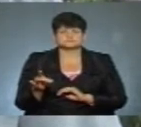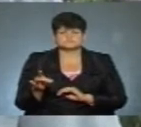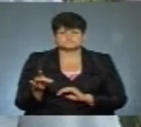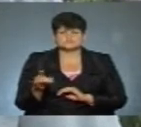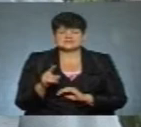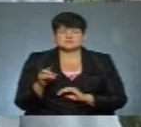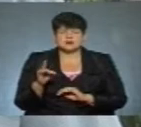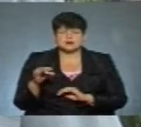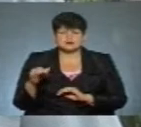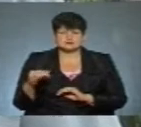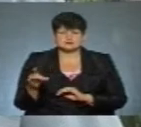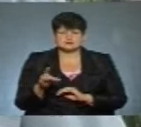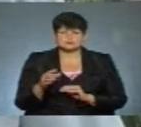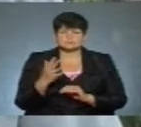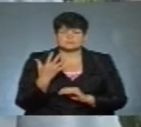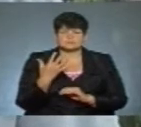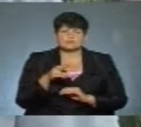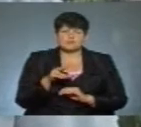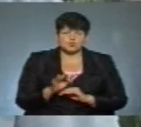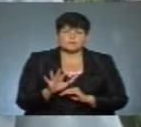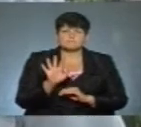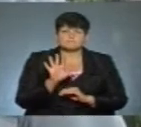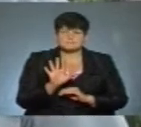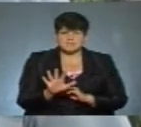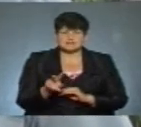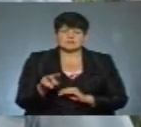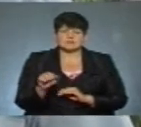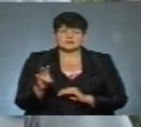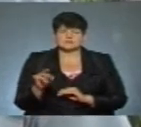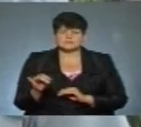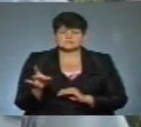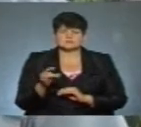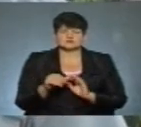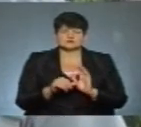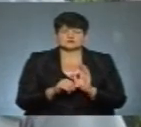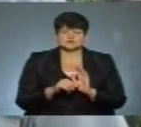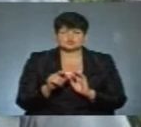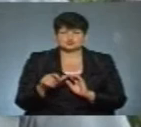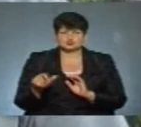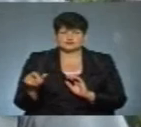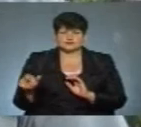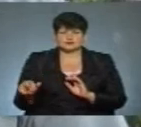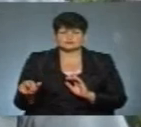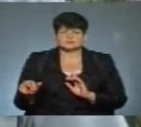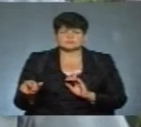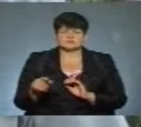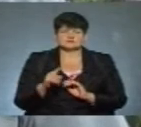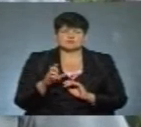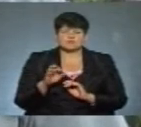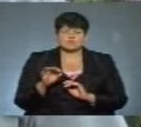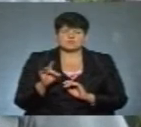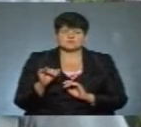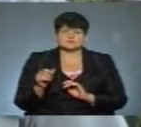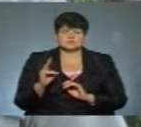в Збаразькому районі 5, по 5 в Лановецькому районі 6 чоловік, в